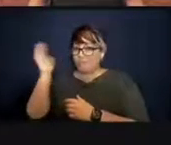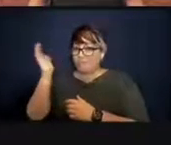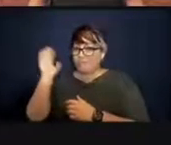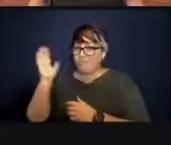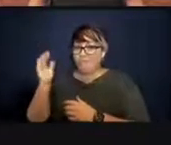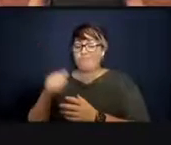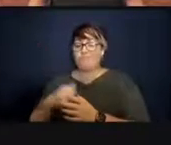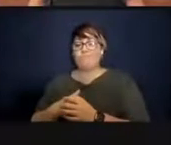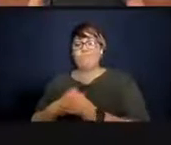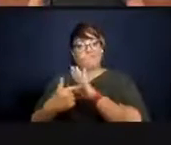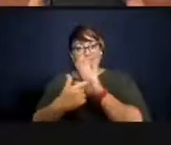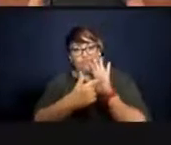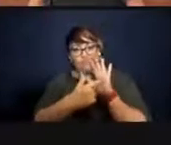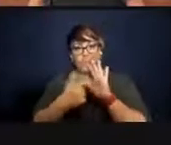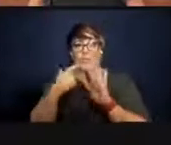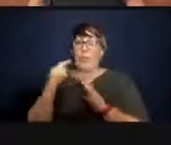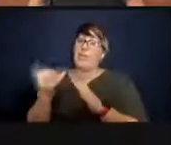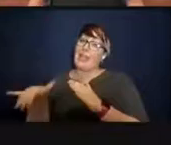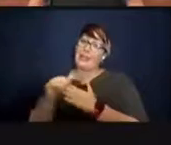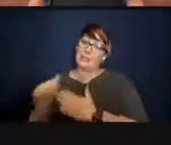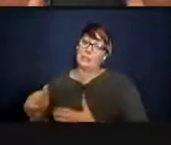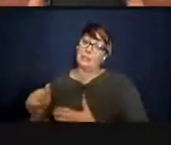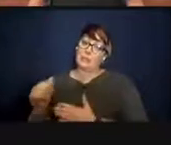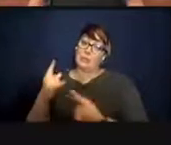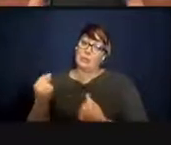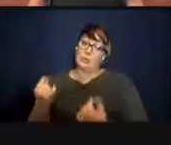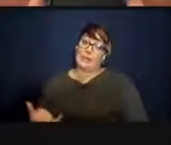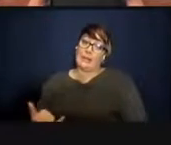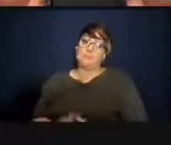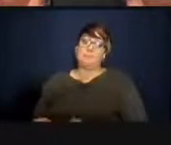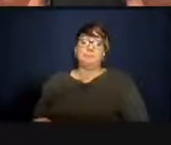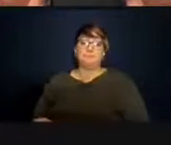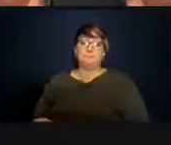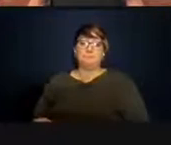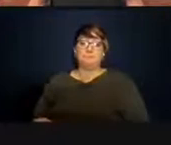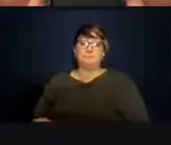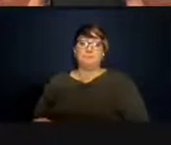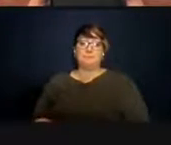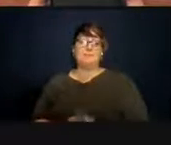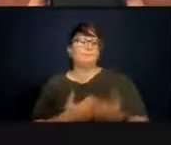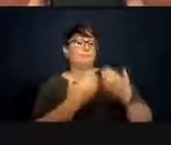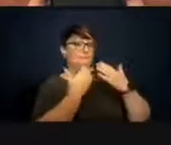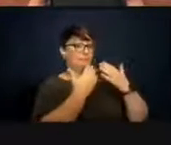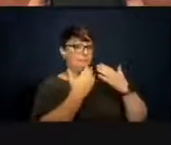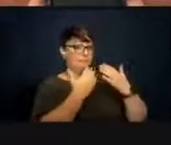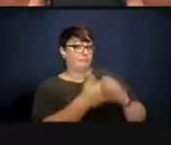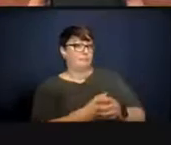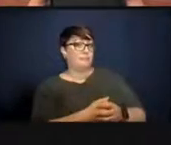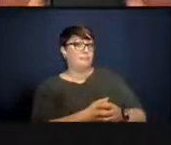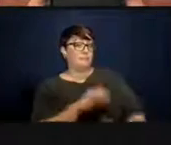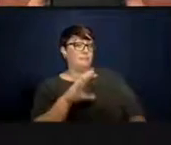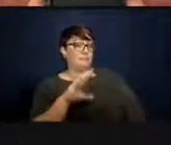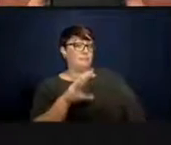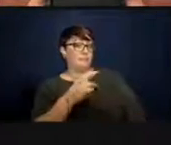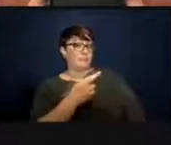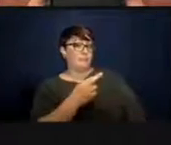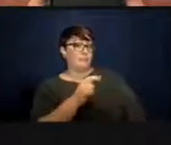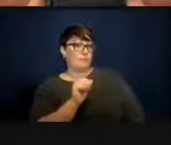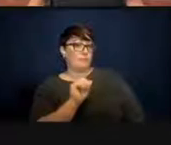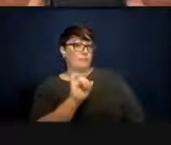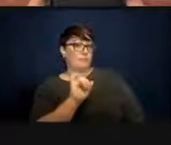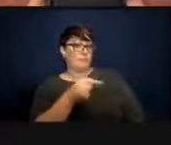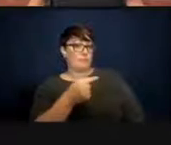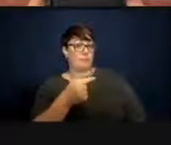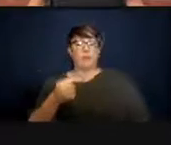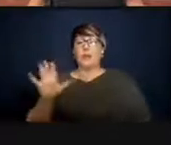التي قدمتموها وعلى القيادة التي تقودونها. شكرا شكرا سيدة دانكن، عضو المجلس